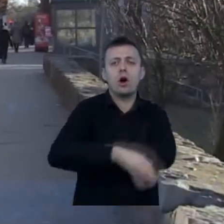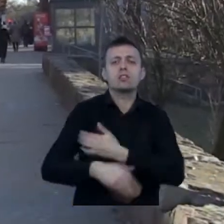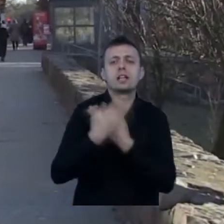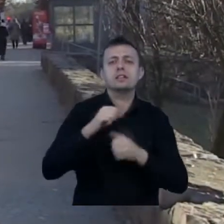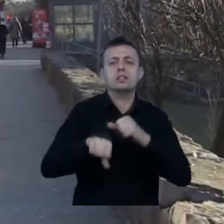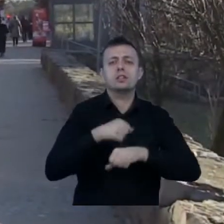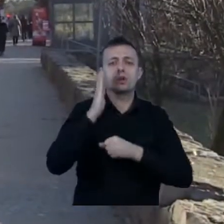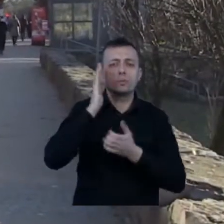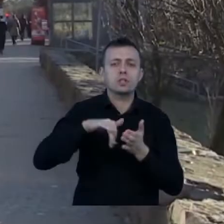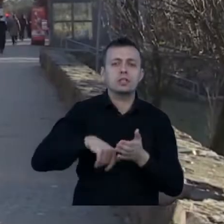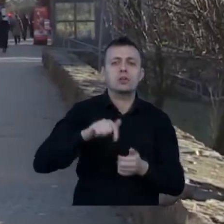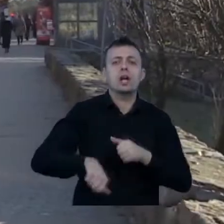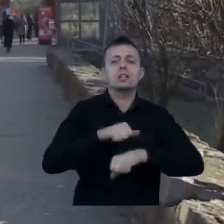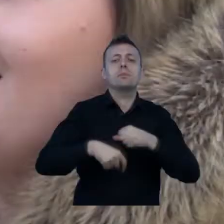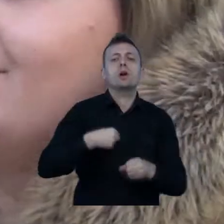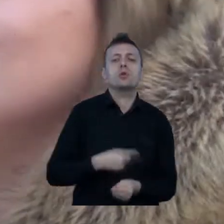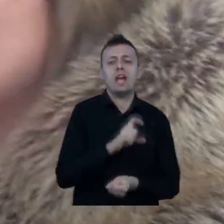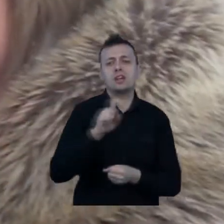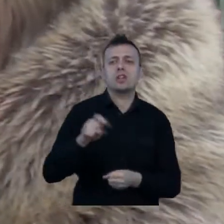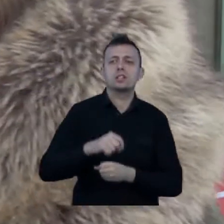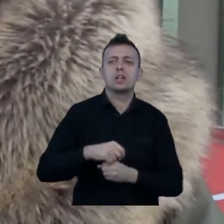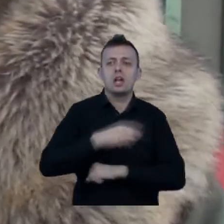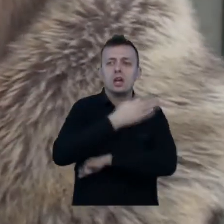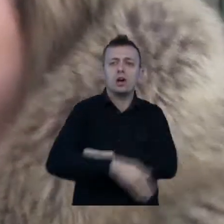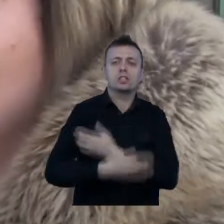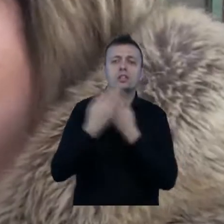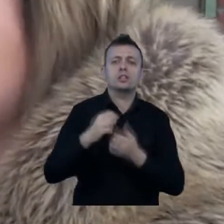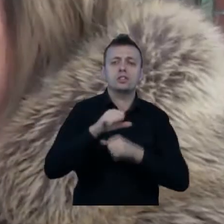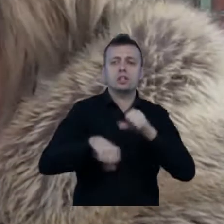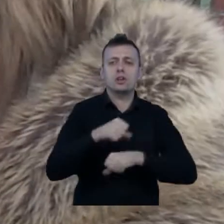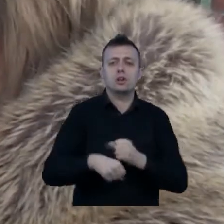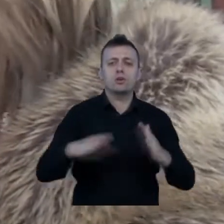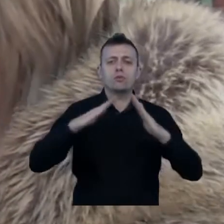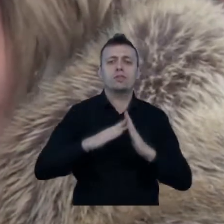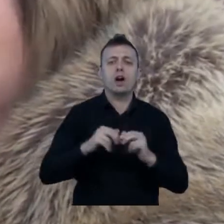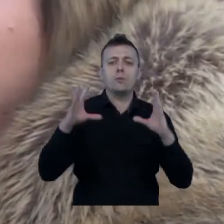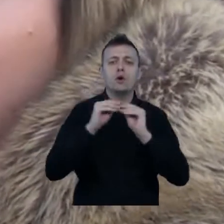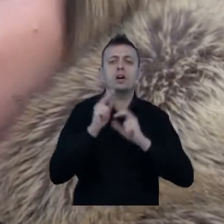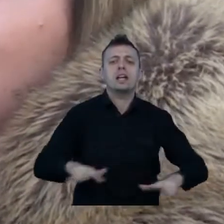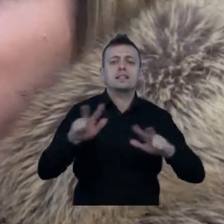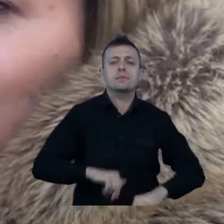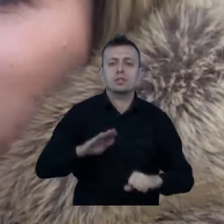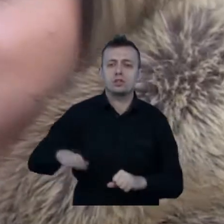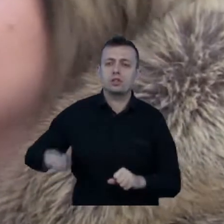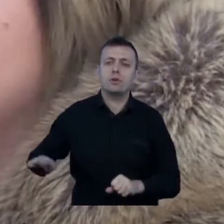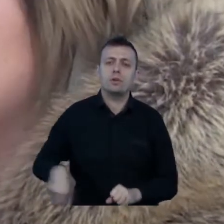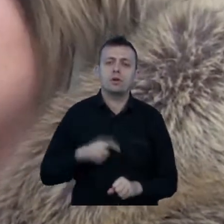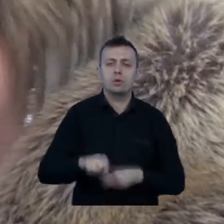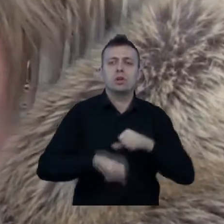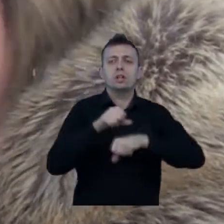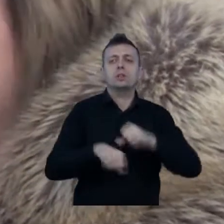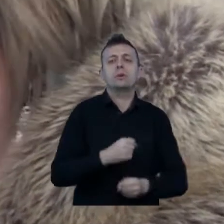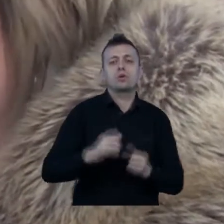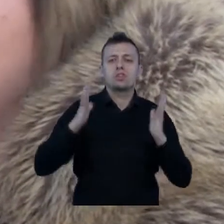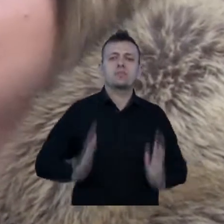gdzie w tym roku spędzą Sylwestra mieszkańcy Kutna? W tym roku Sylwestra spędzam w domu z rodziną, z dziećmi. W tamtym roku byliśmy na sali, więc